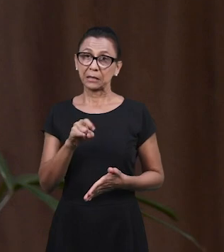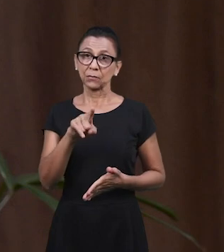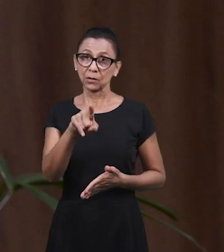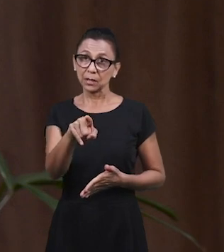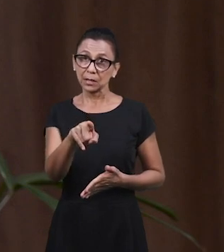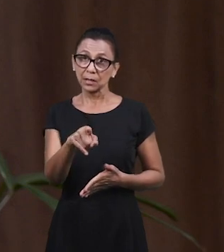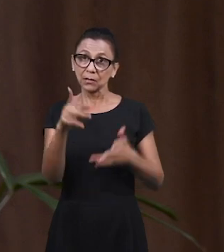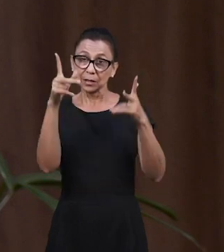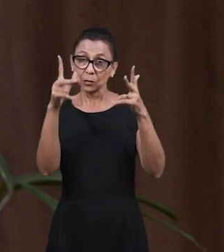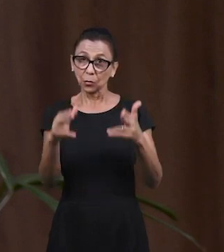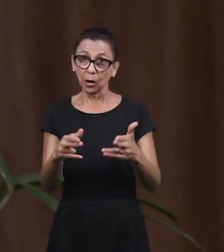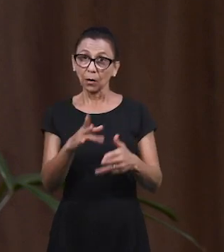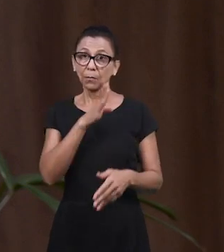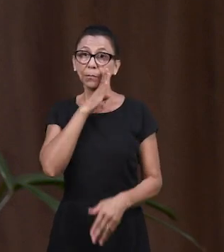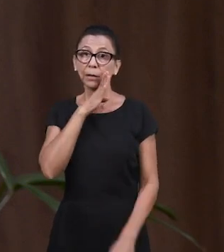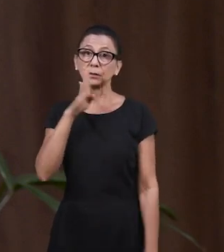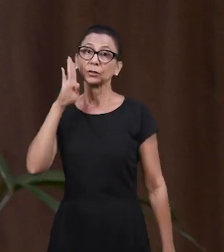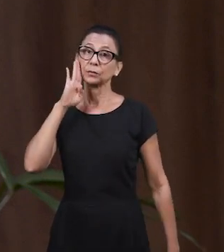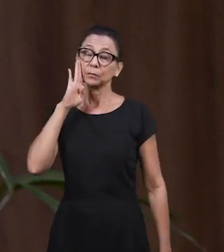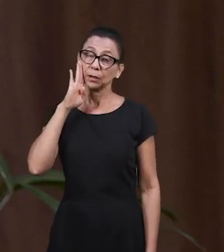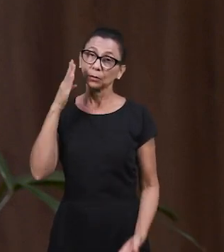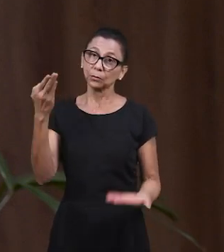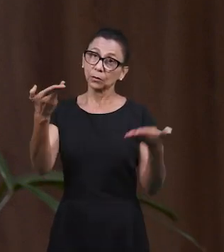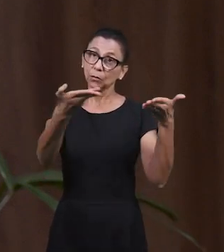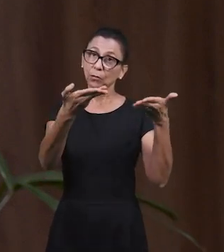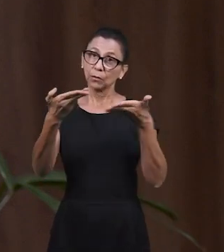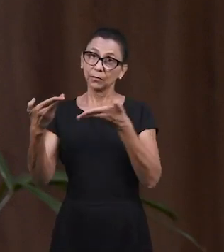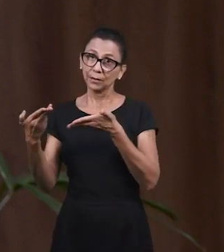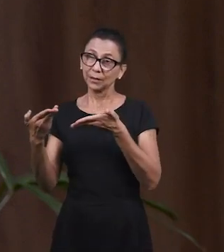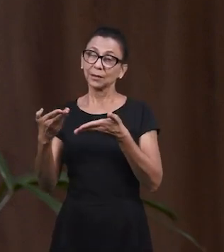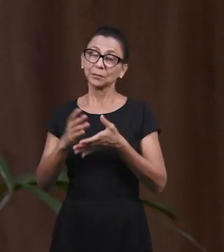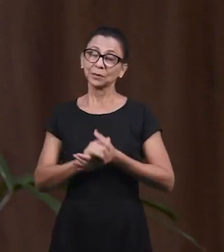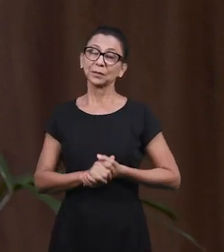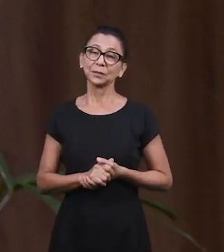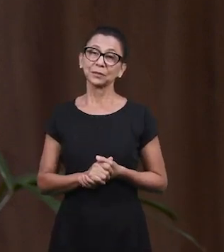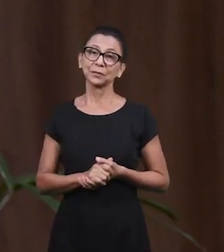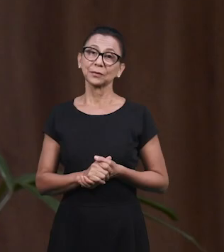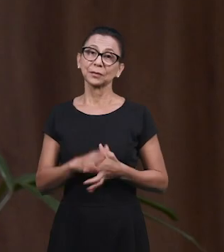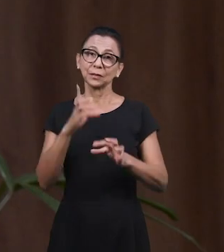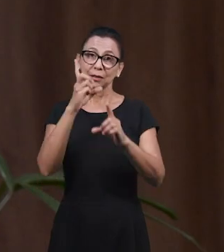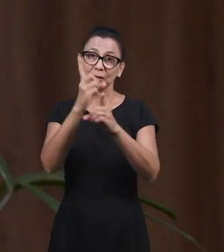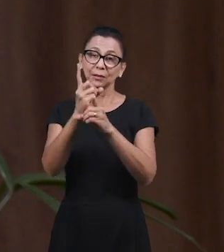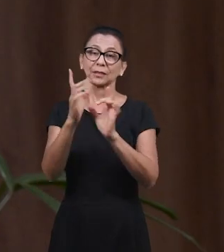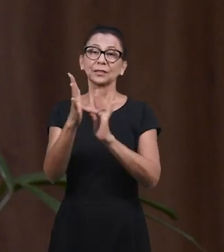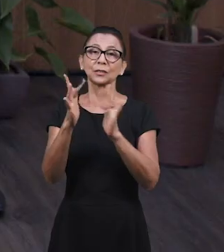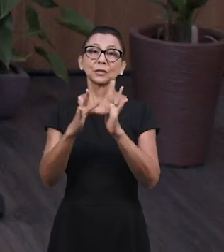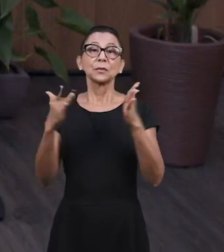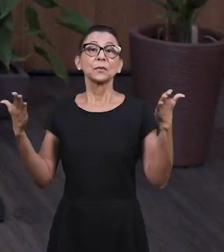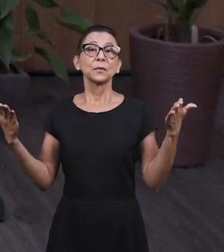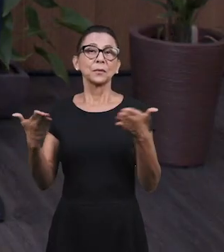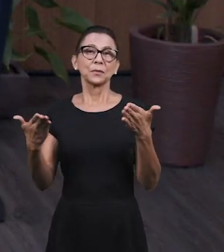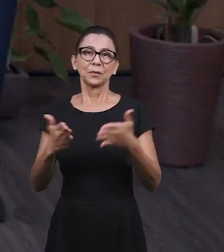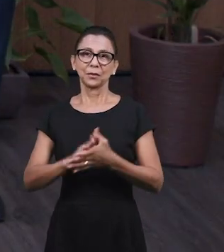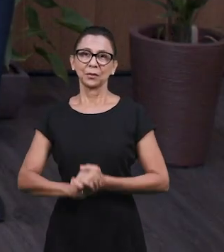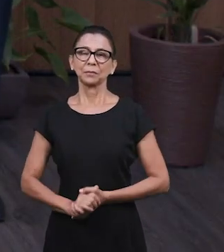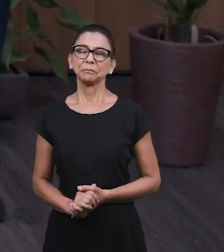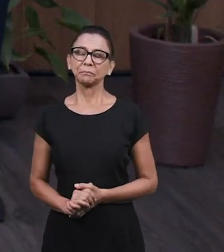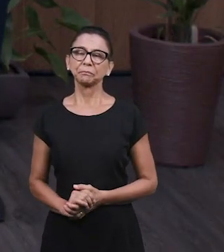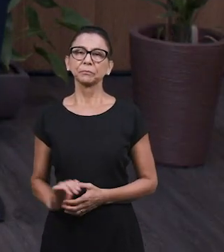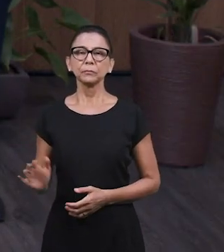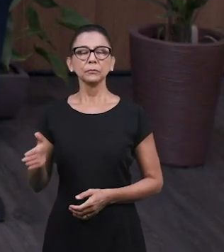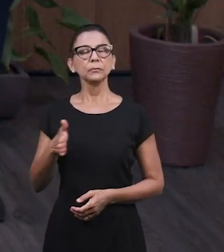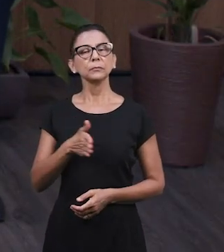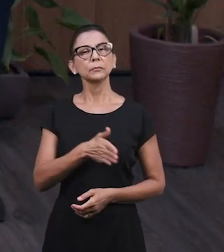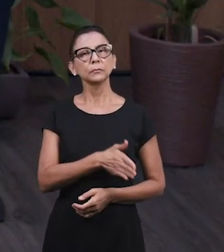Jésus. Aujourd'hui, celui qui est dans cette situation, il est en invitation et l'invitation est posée. Il peut voir la rencontre